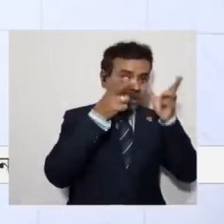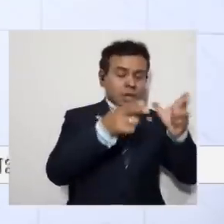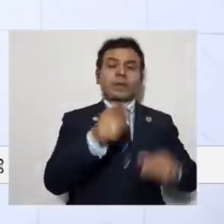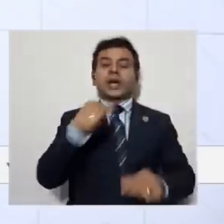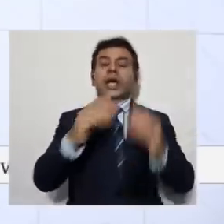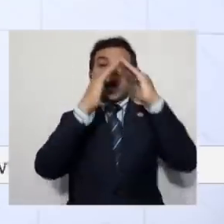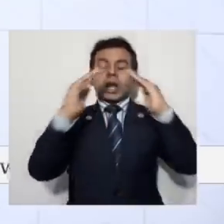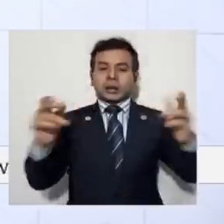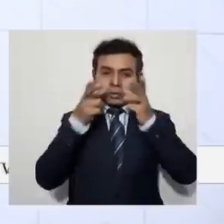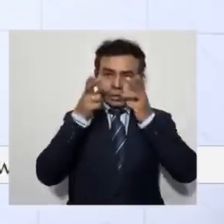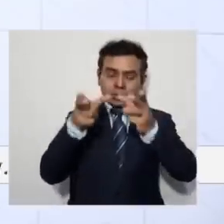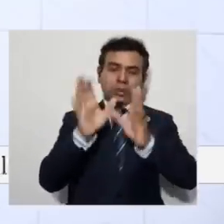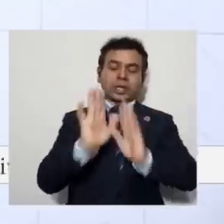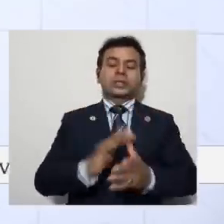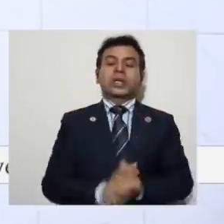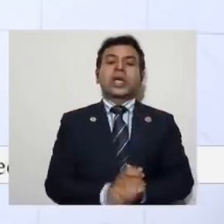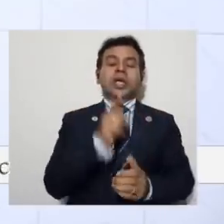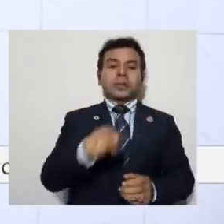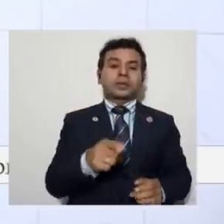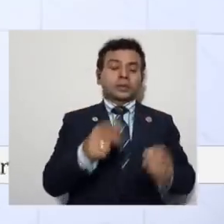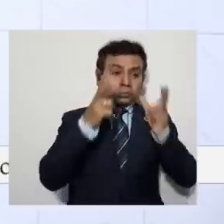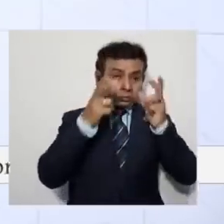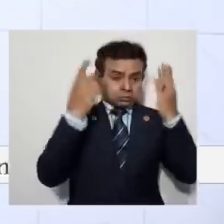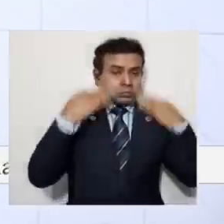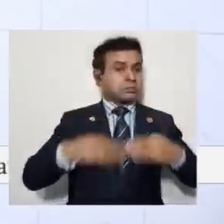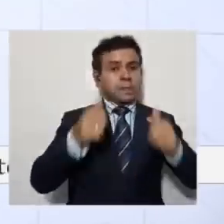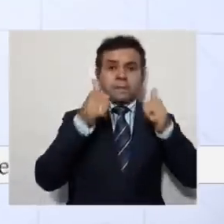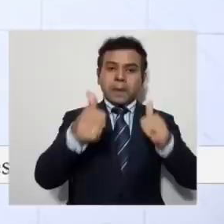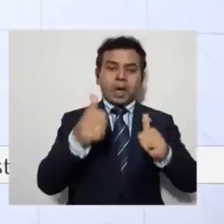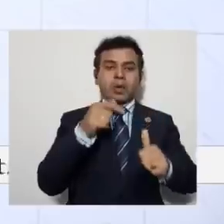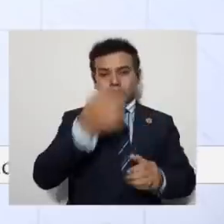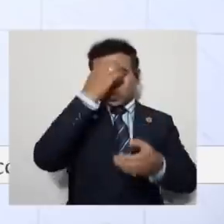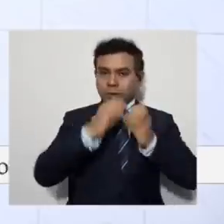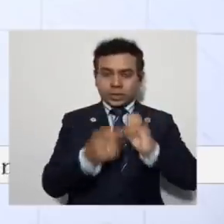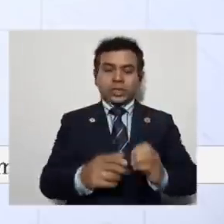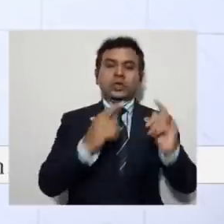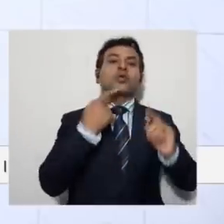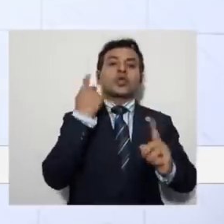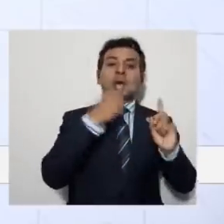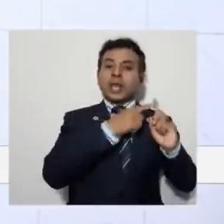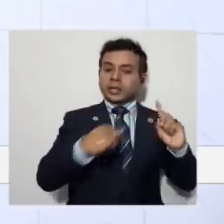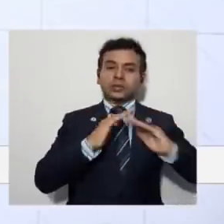1,95,334 জন হোম এবং প্রাতিষ্ঠানিক মিলে, এবং ছাড় পেয়েছে